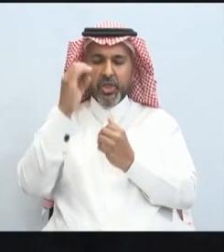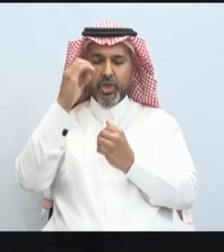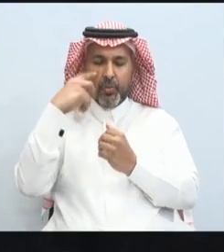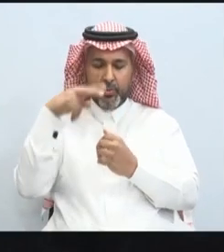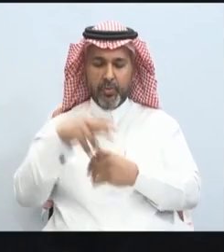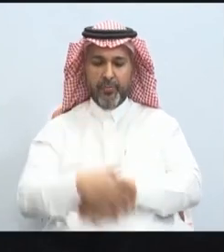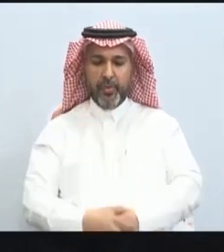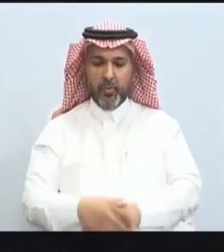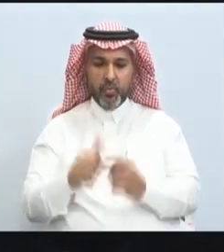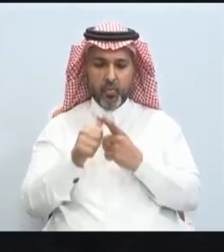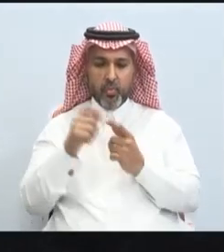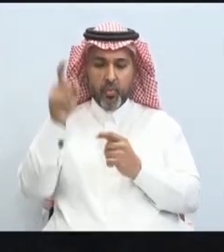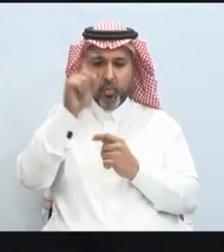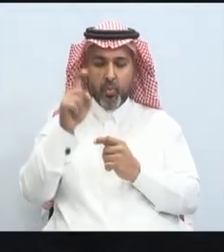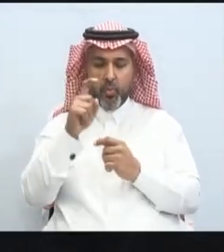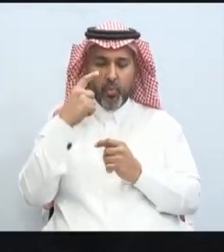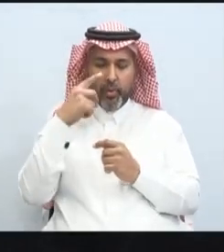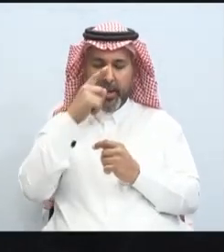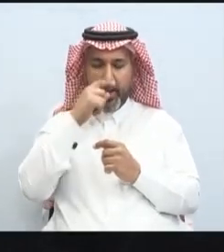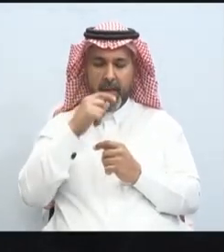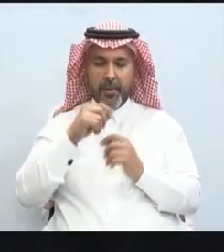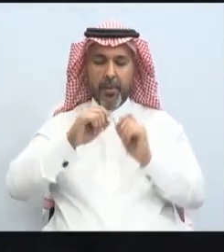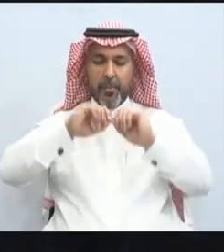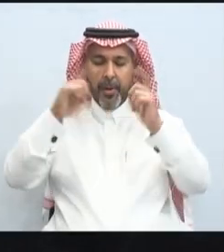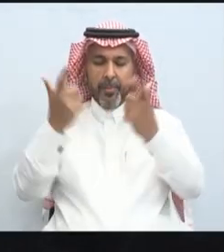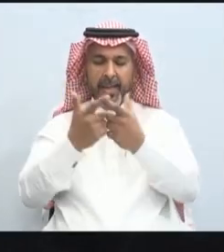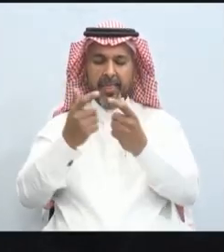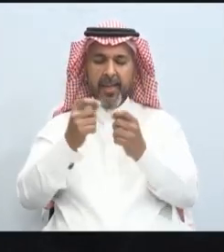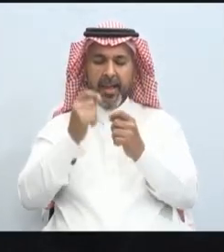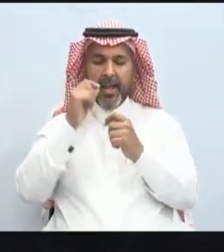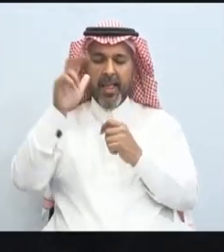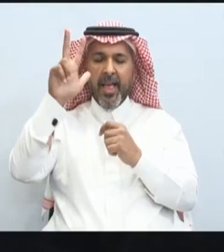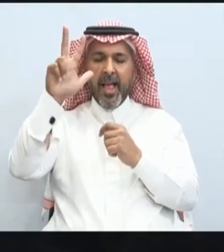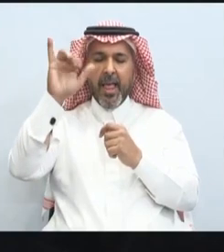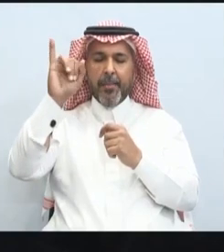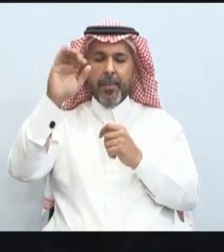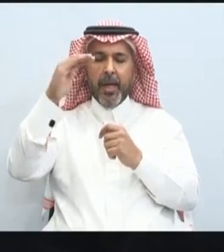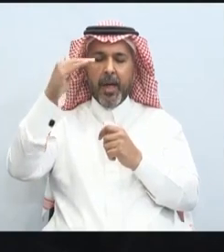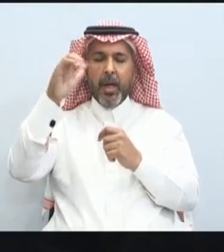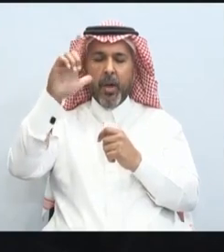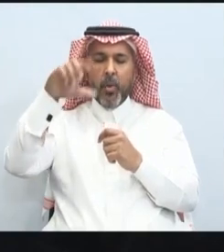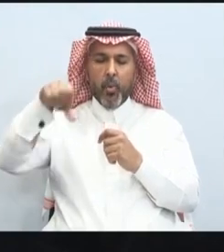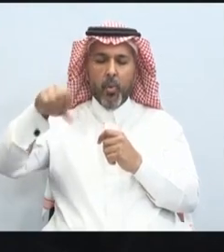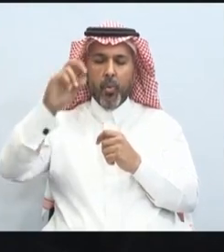دعونا نقرا لكل المخلوقات ذوات العشره ارجل اجنحه